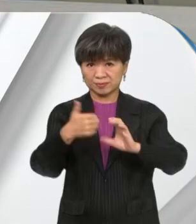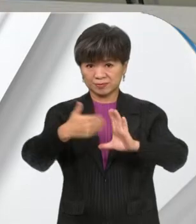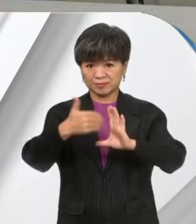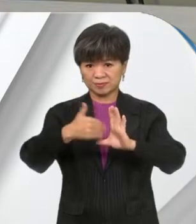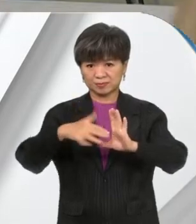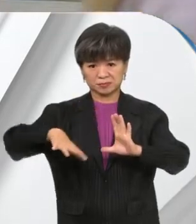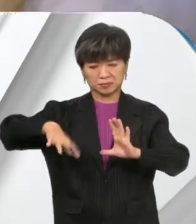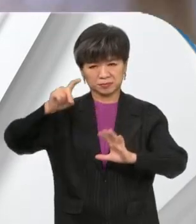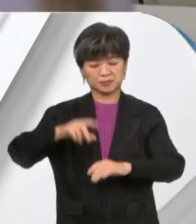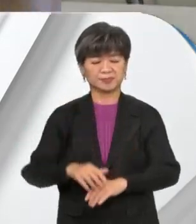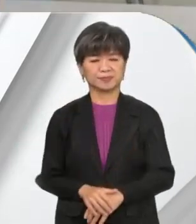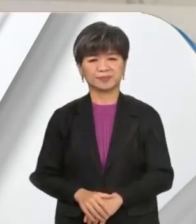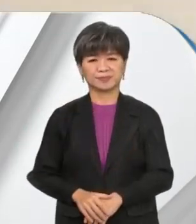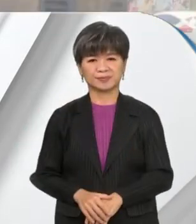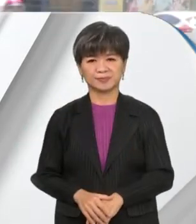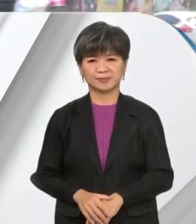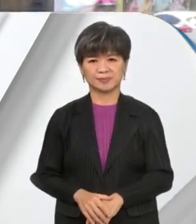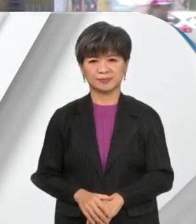盖。